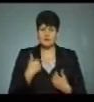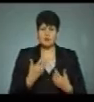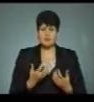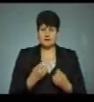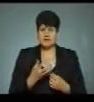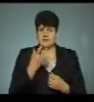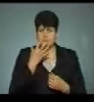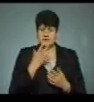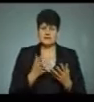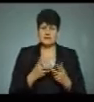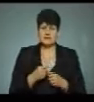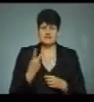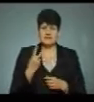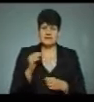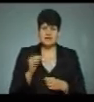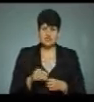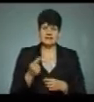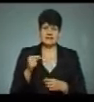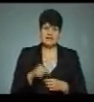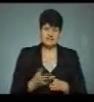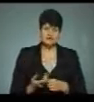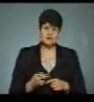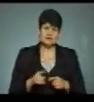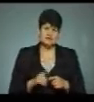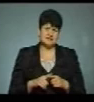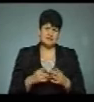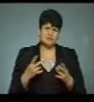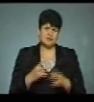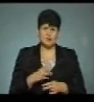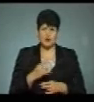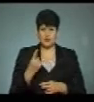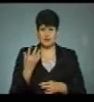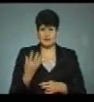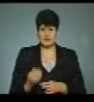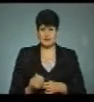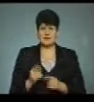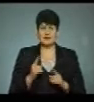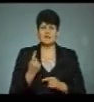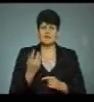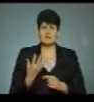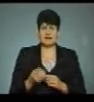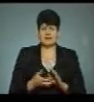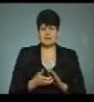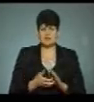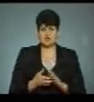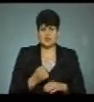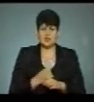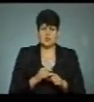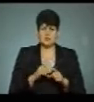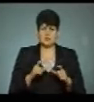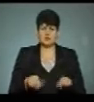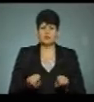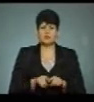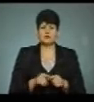маски у кількості 2000, це буквально потреба була один день. Навіть на день не вистачало на аптечні заклади. Тому